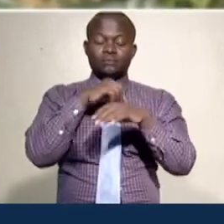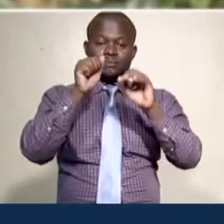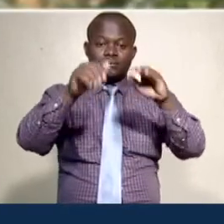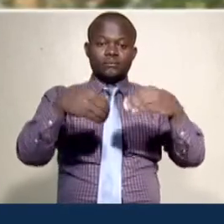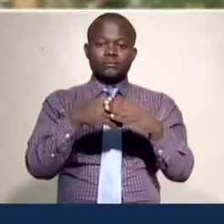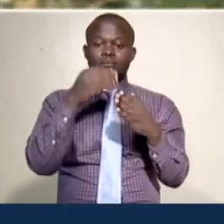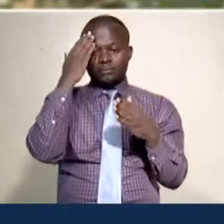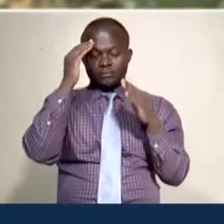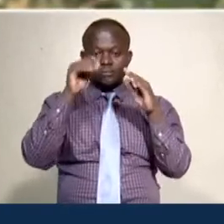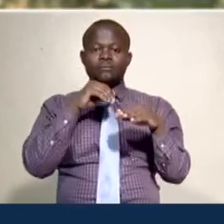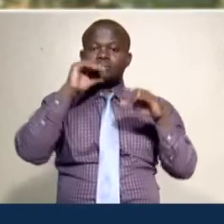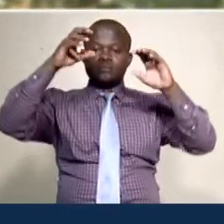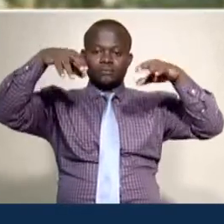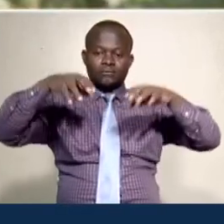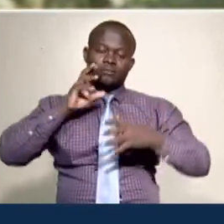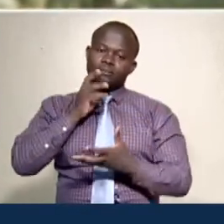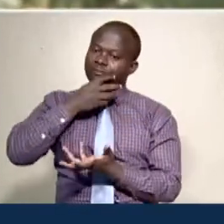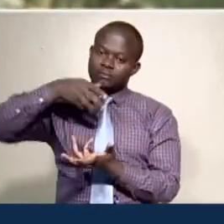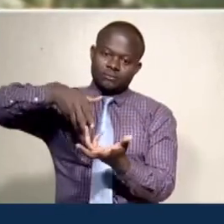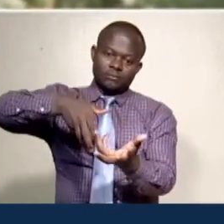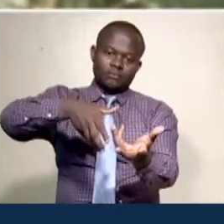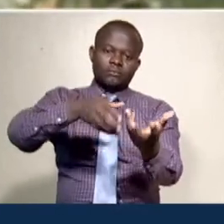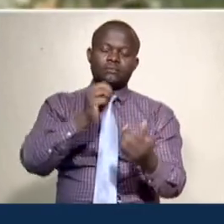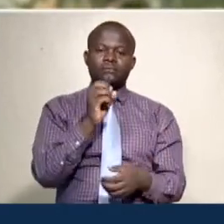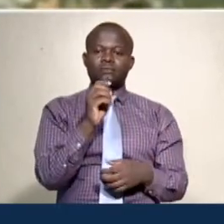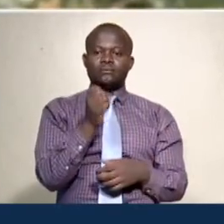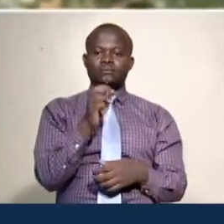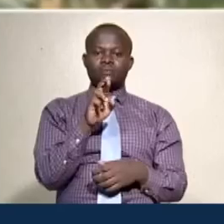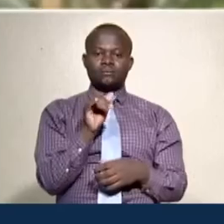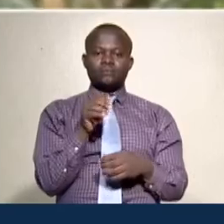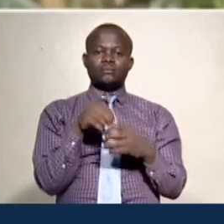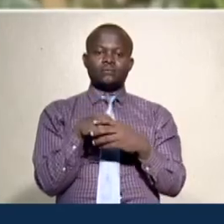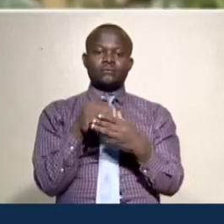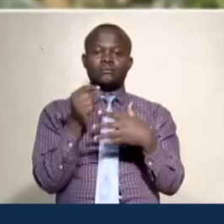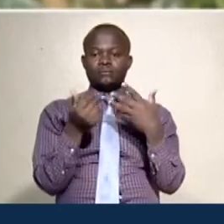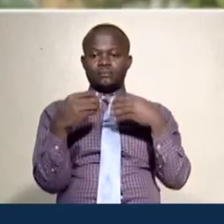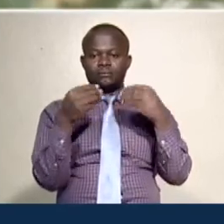ntigwi gusa kuzuhira gusaba moteri zuhira gusaba imipira